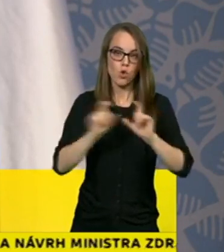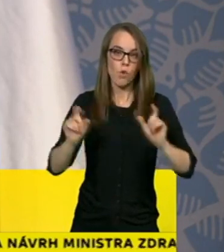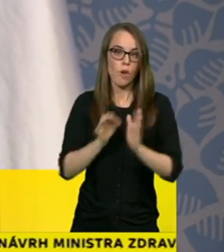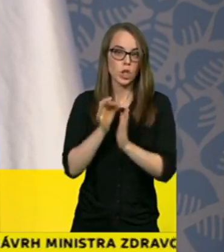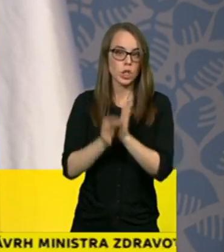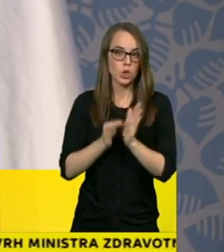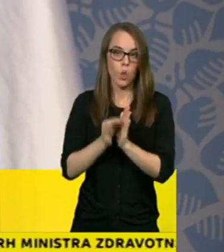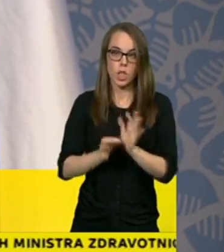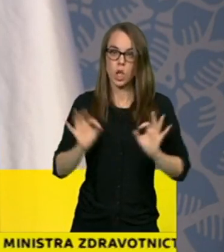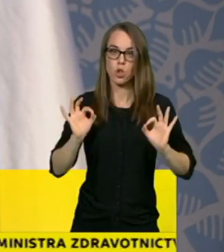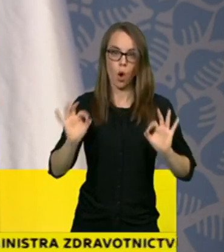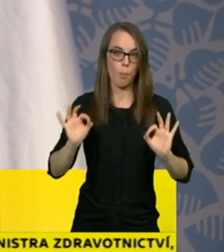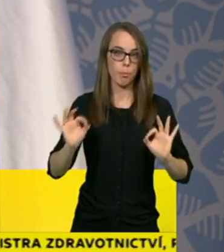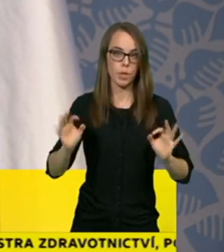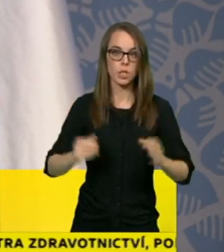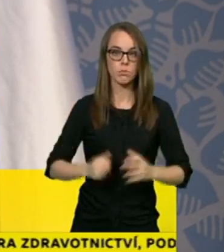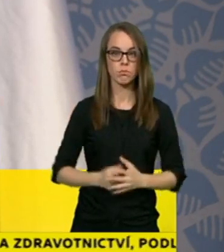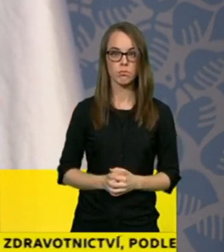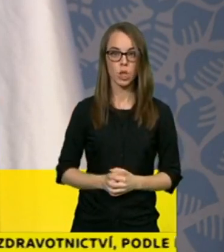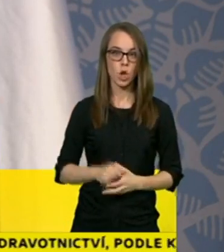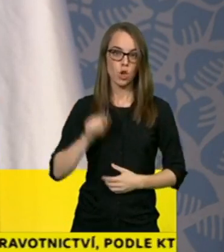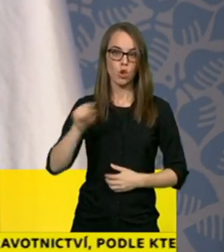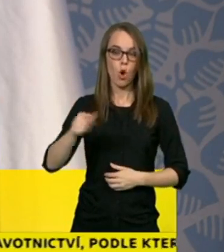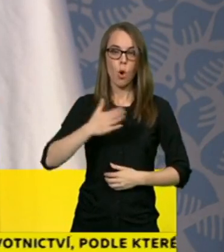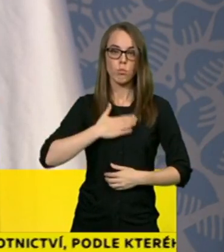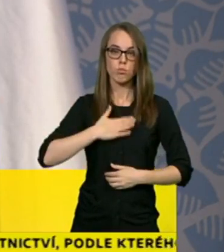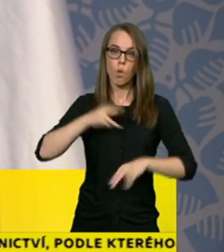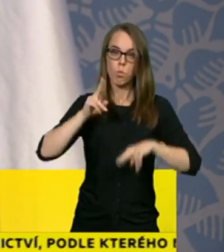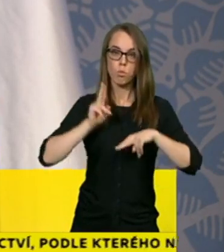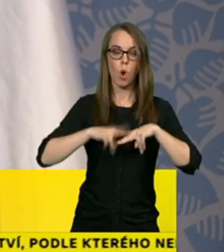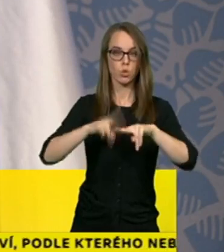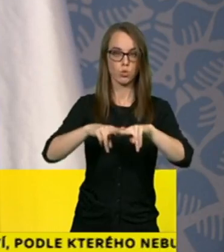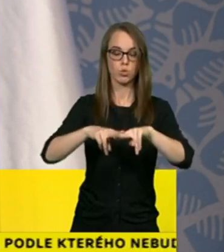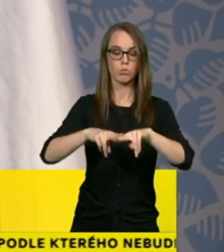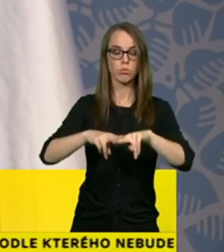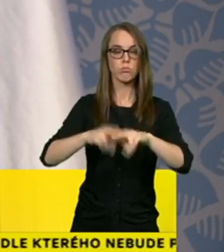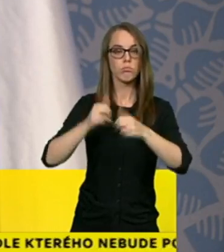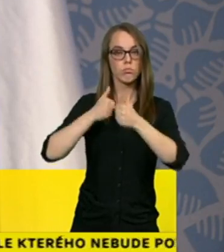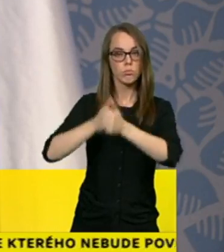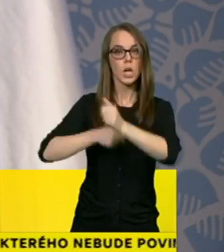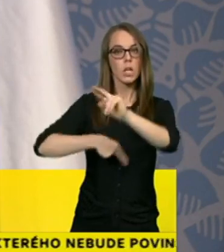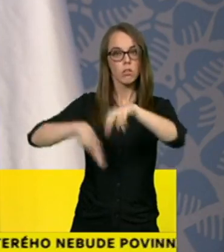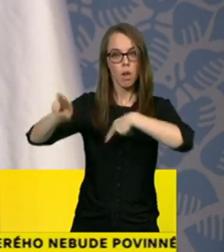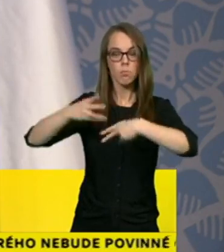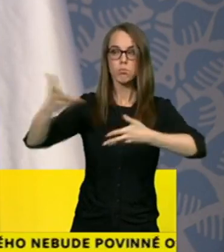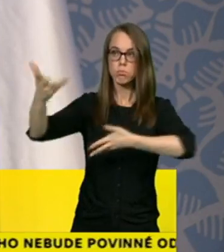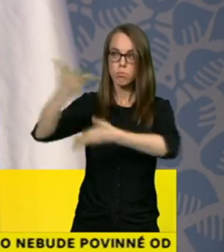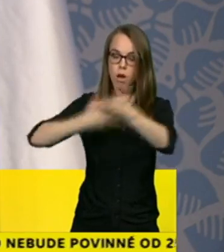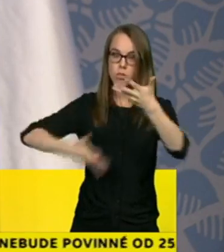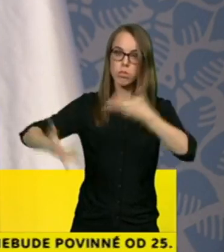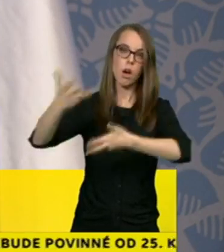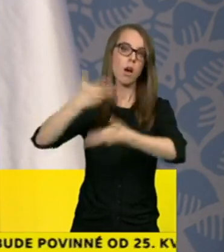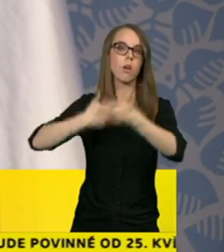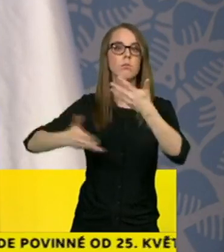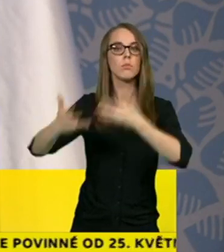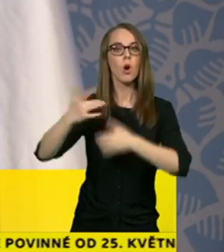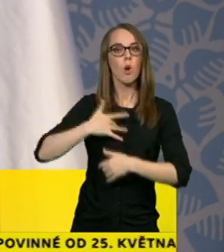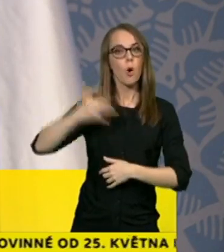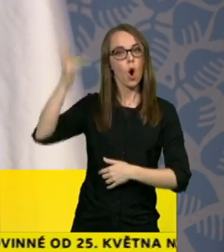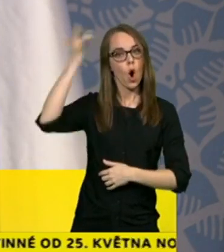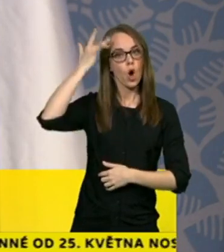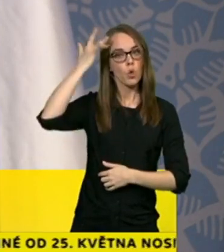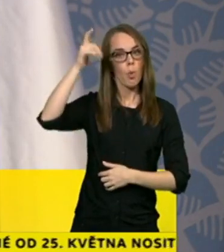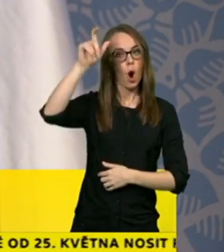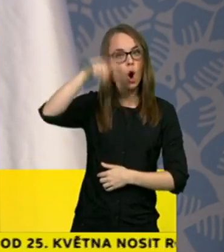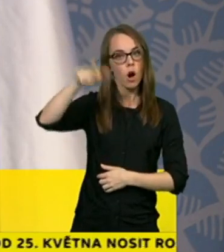takto vlastně probíhal ten proces, kdy vnímáme tu debatu, která se vede, a já jsem na základě toho požádal epidemiology o